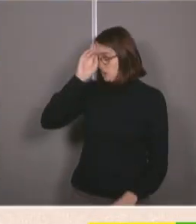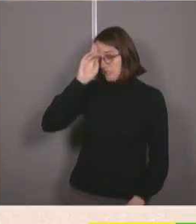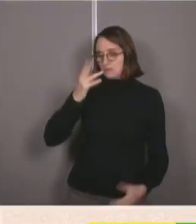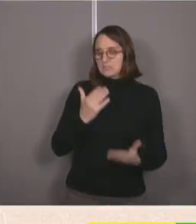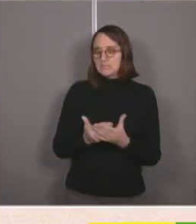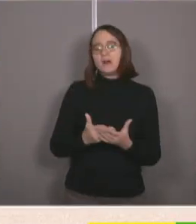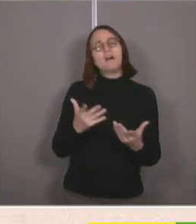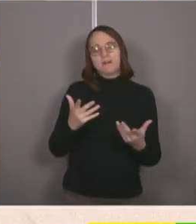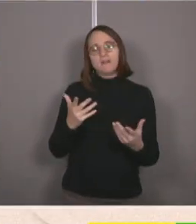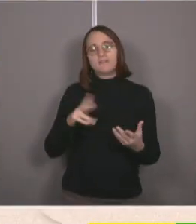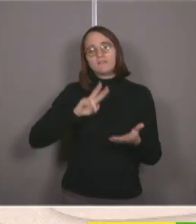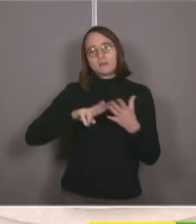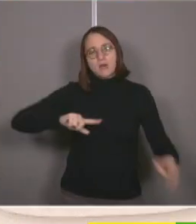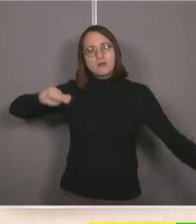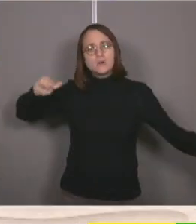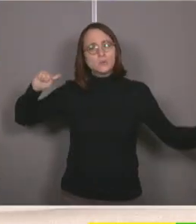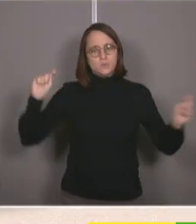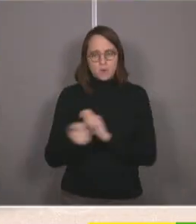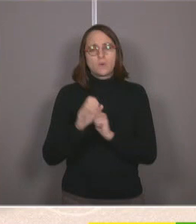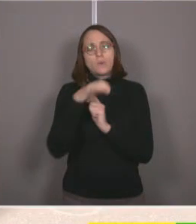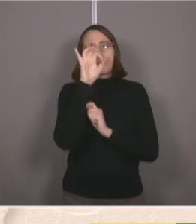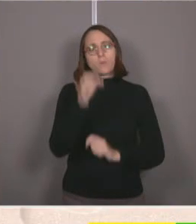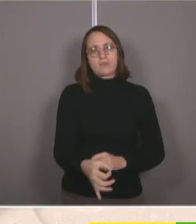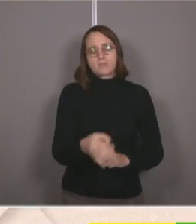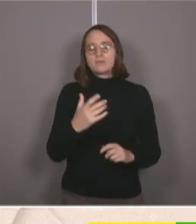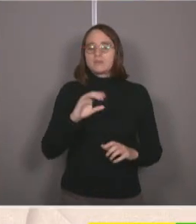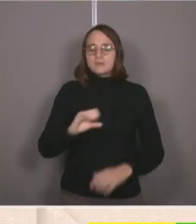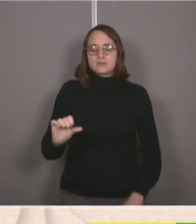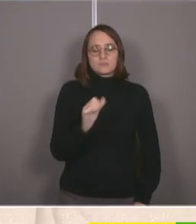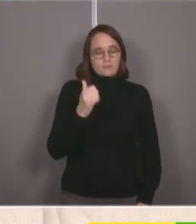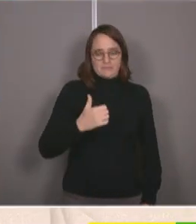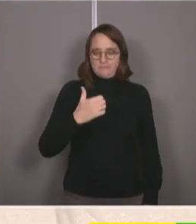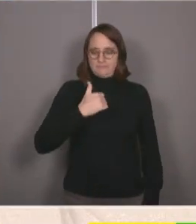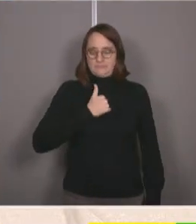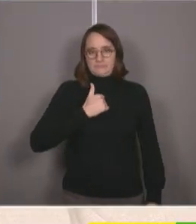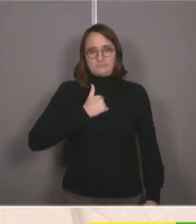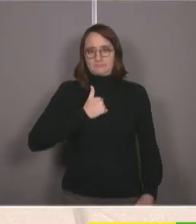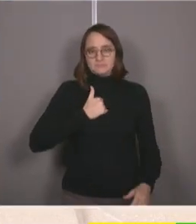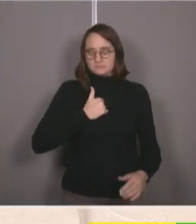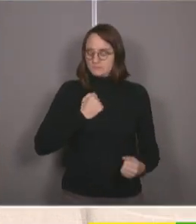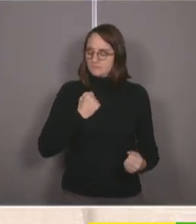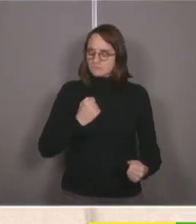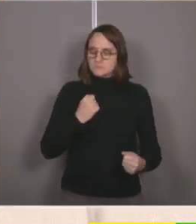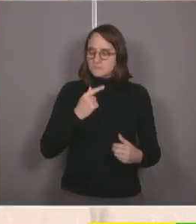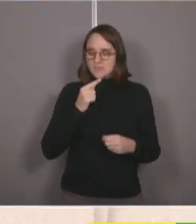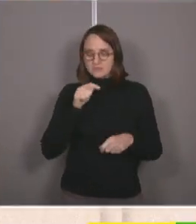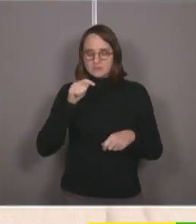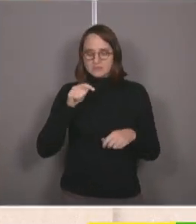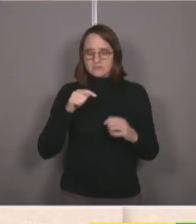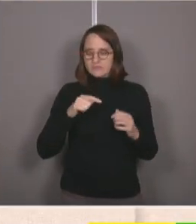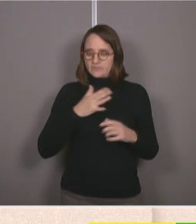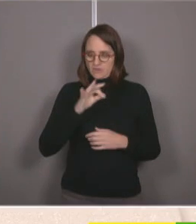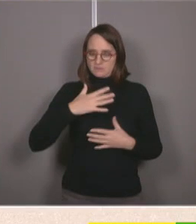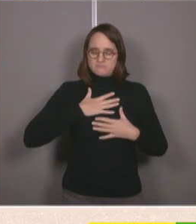ont très fortement évolué. D'abord, il y a une logique individuelle très forte du côté des Français. Hein, qui mieux que